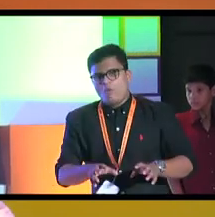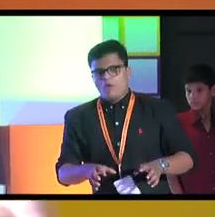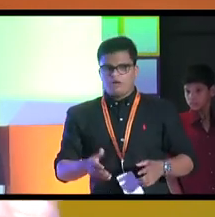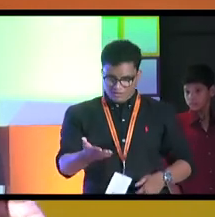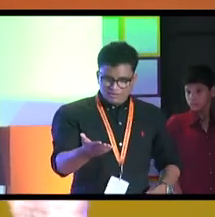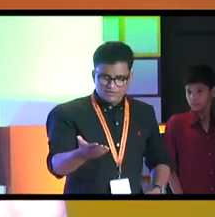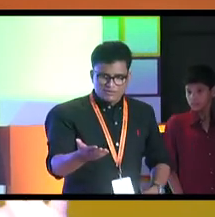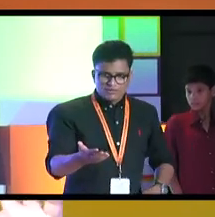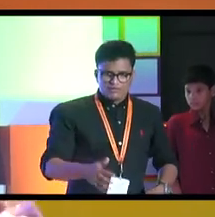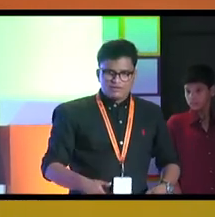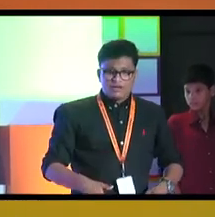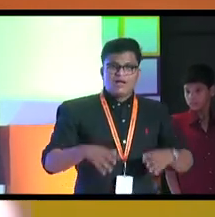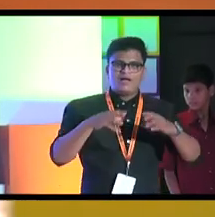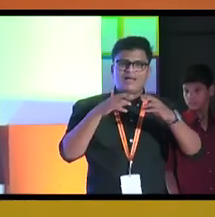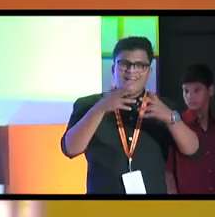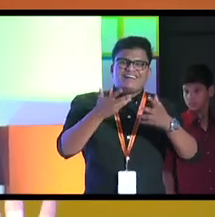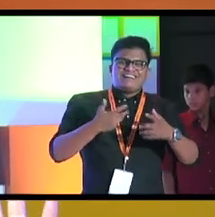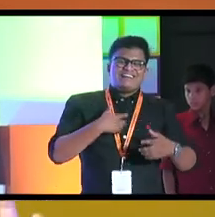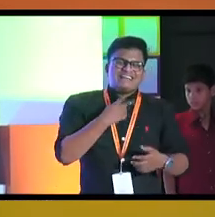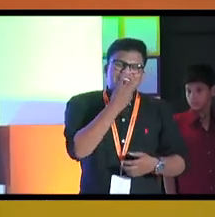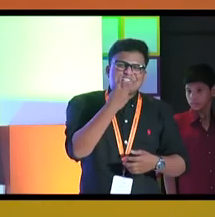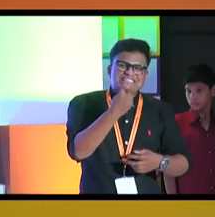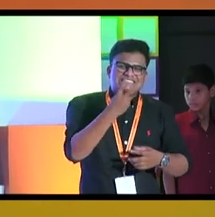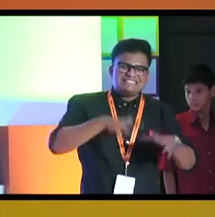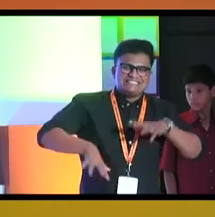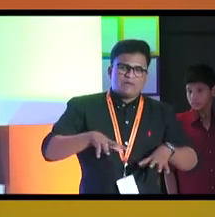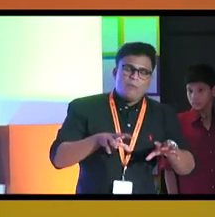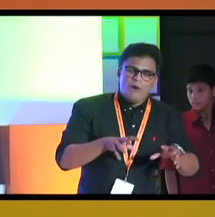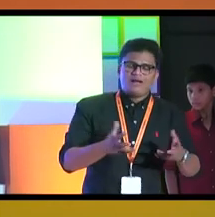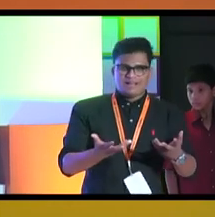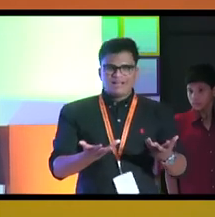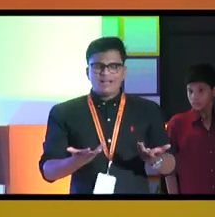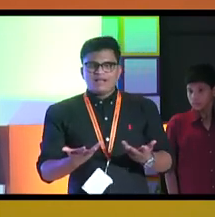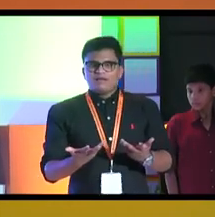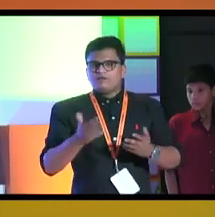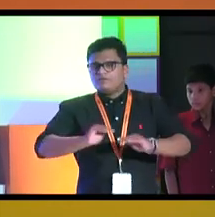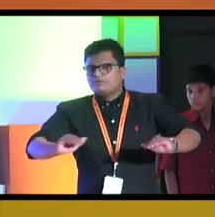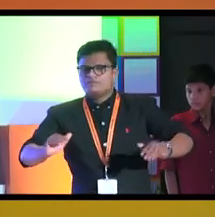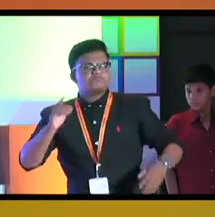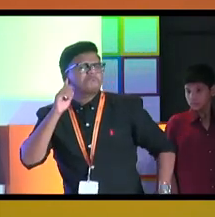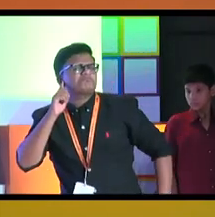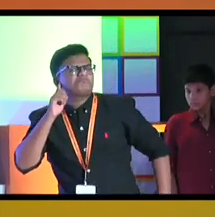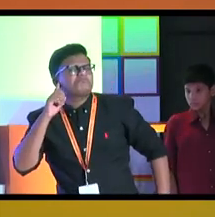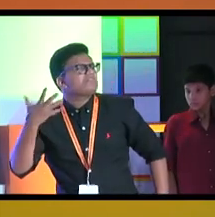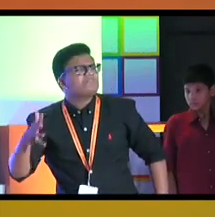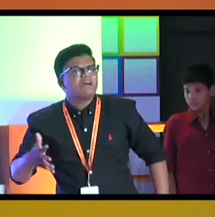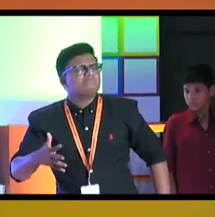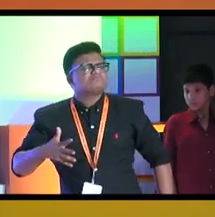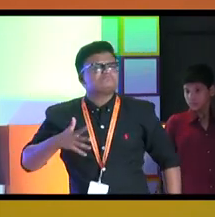रखा भो भो ग्रुप. हमें इशारा भी चाहिए क्योंकि हमारे पास कुछ ऐसे बच्चे भी हैं जो सुन नहीं सकते. सो